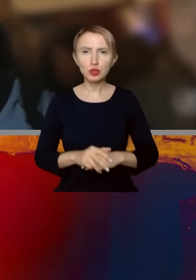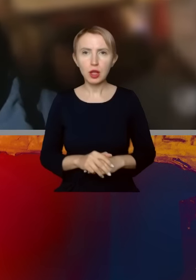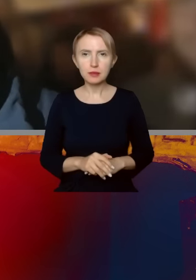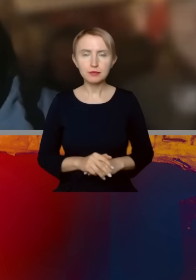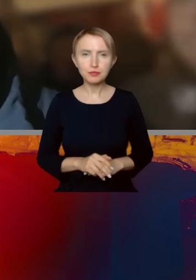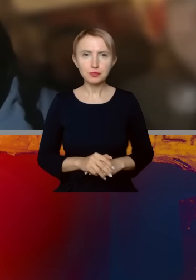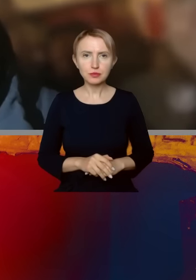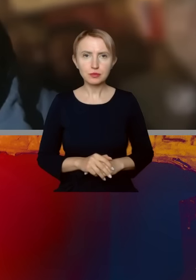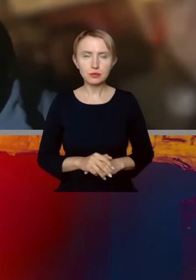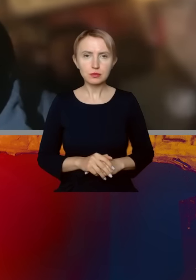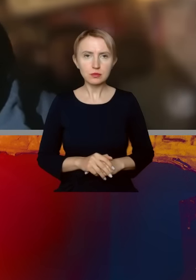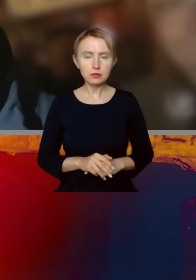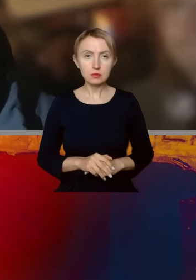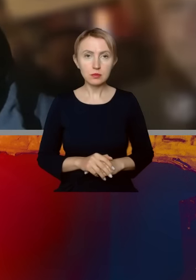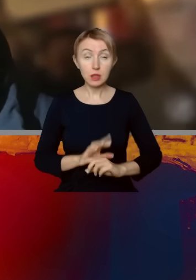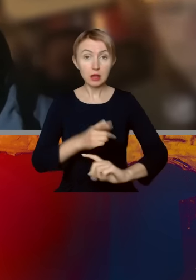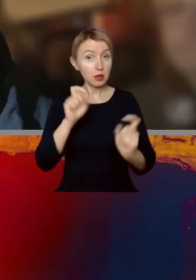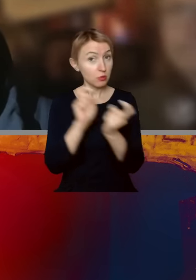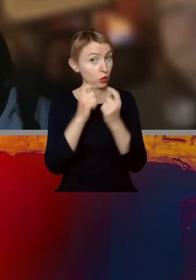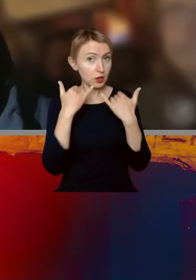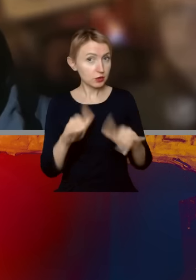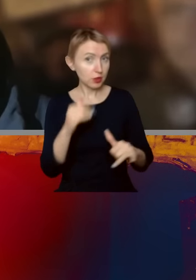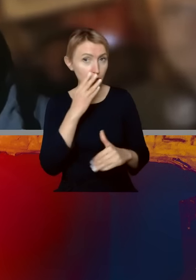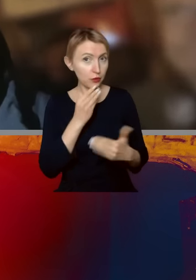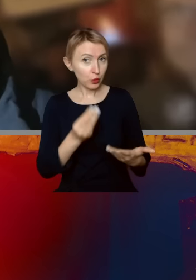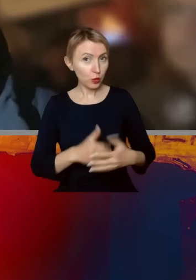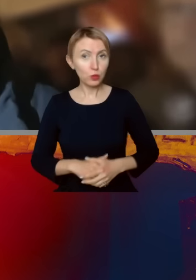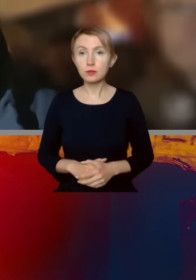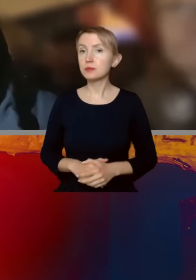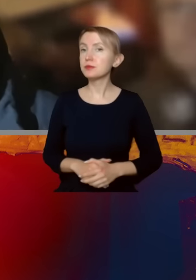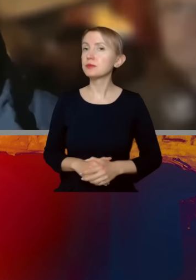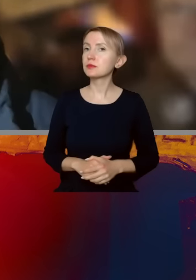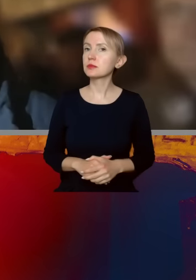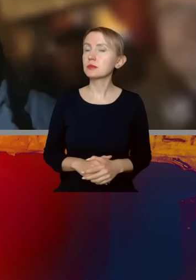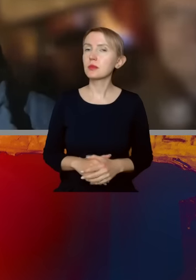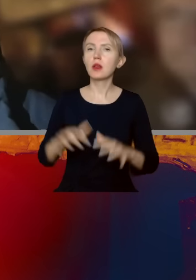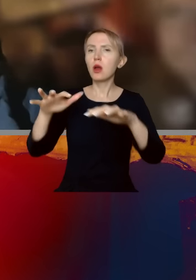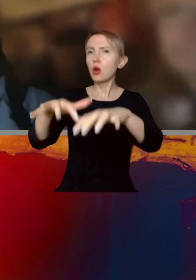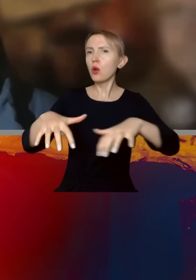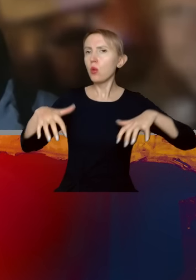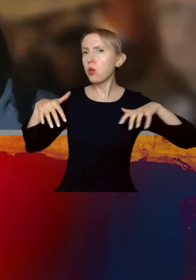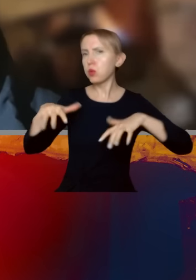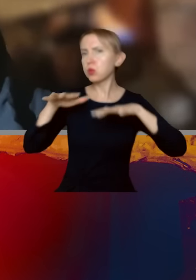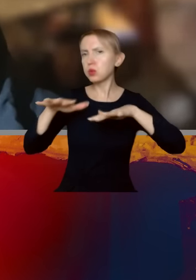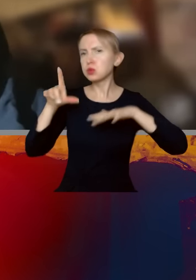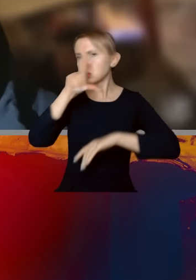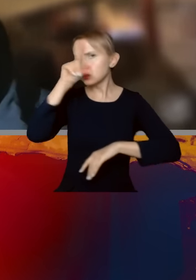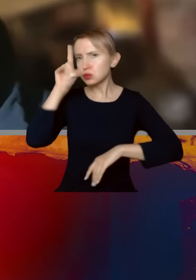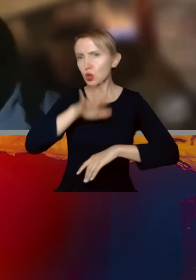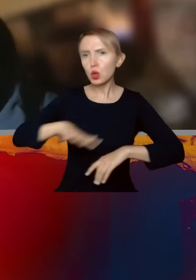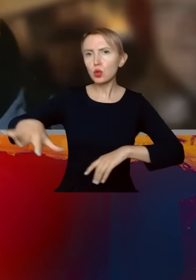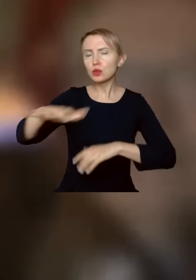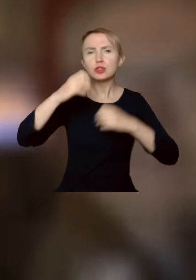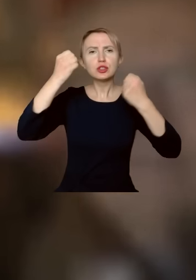Czy ten protest jest inny w jakimś sensie? No tłum jest ogromny, trudno to aż